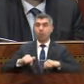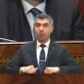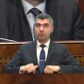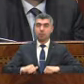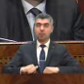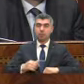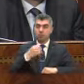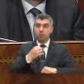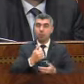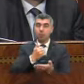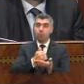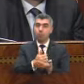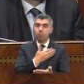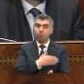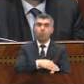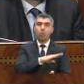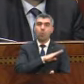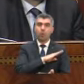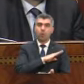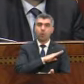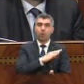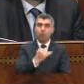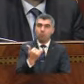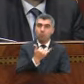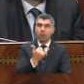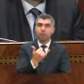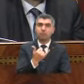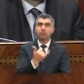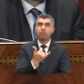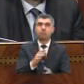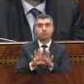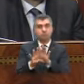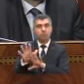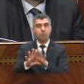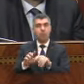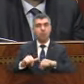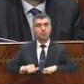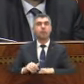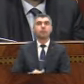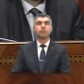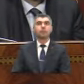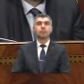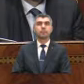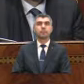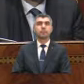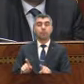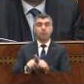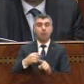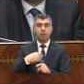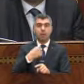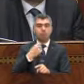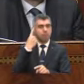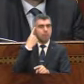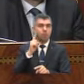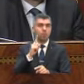هذه مسؤوليتكم لابد من تدخل الوزارة ديالكم. باش تفك واحد اللغز واحد